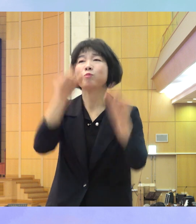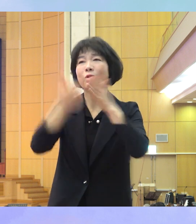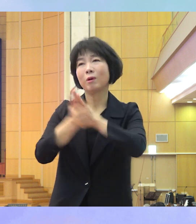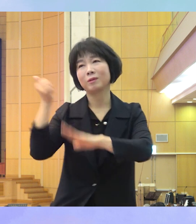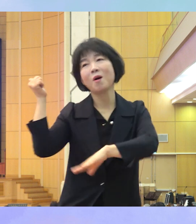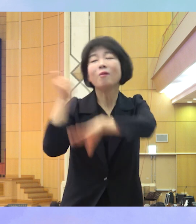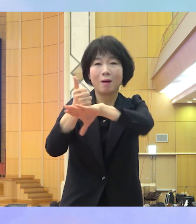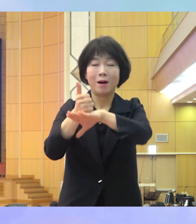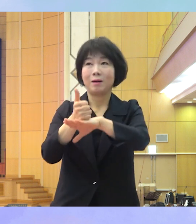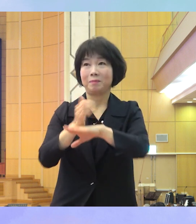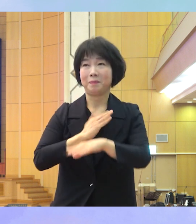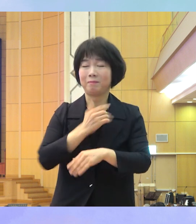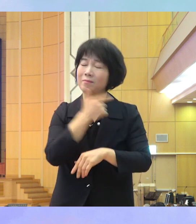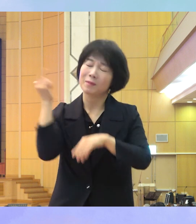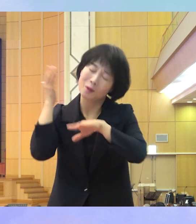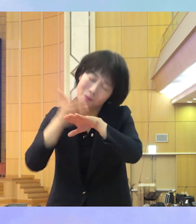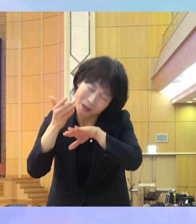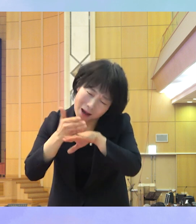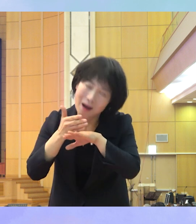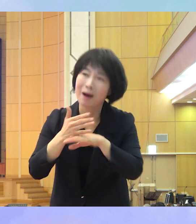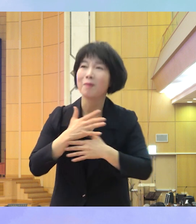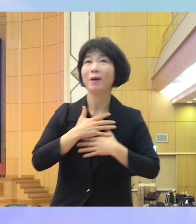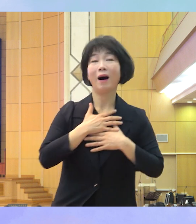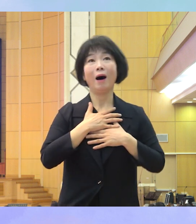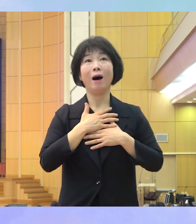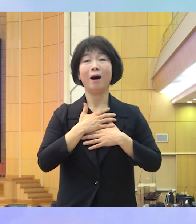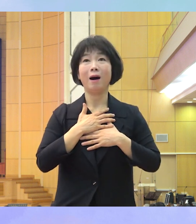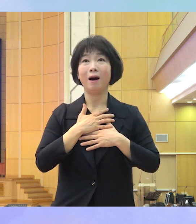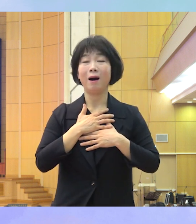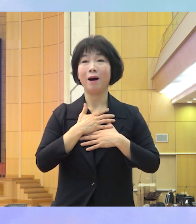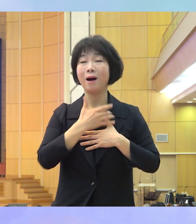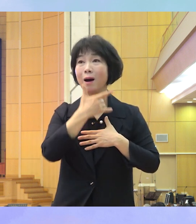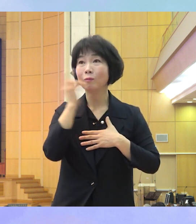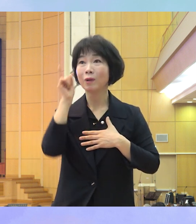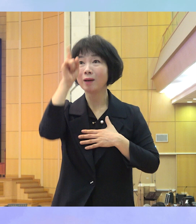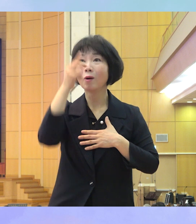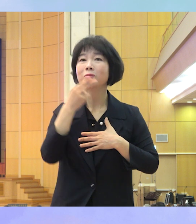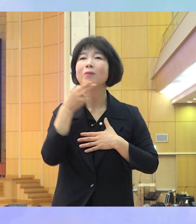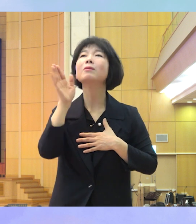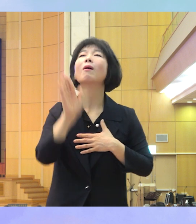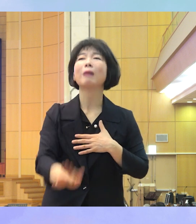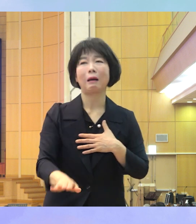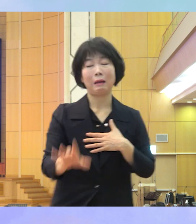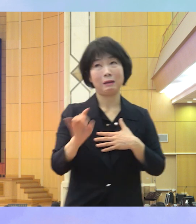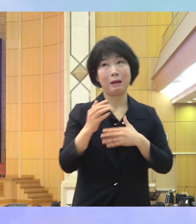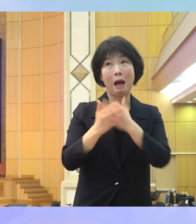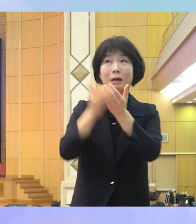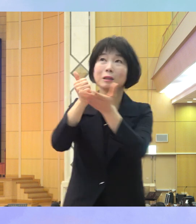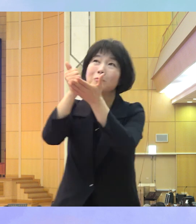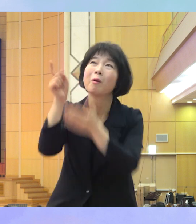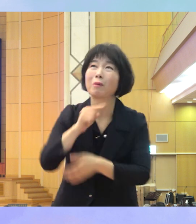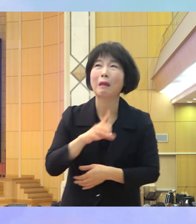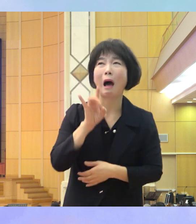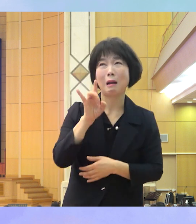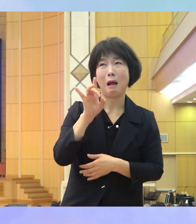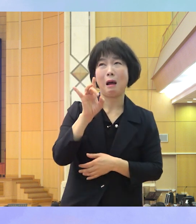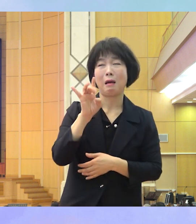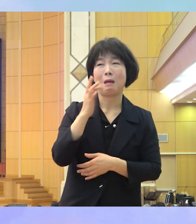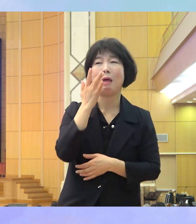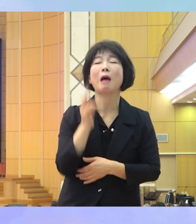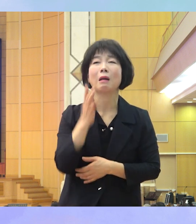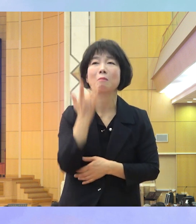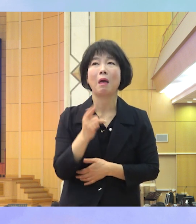나는 정말로 부자가 되었는데 이제 부족함이 없는데 한 가지 부족한 게 있습니다.